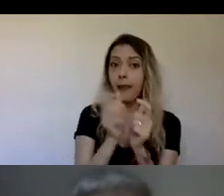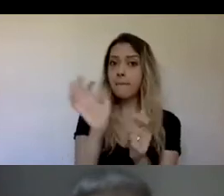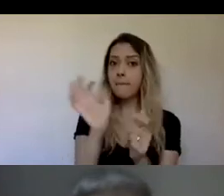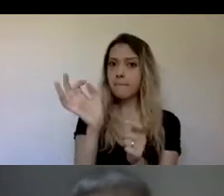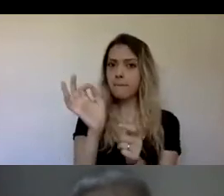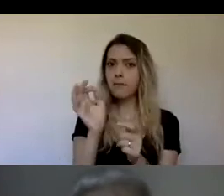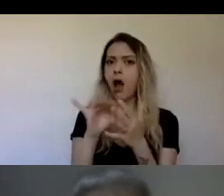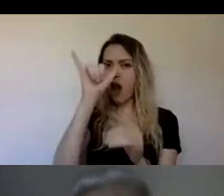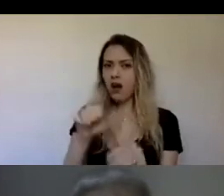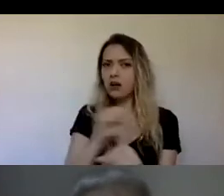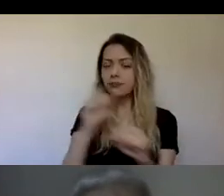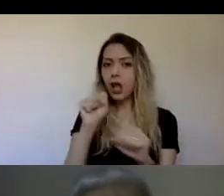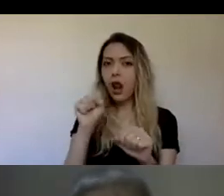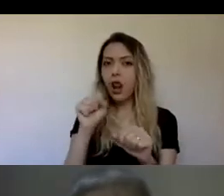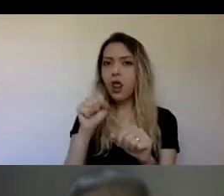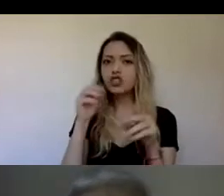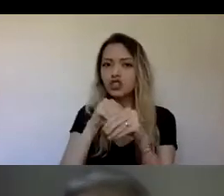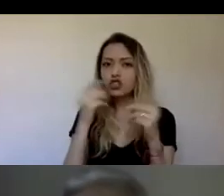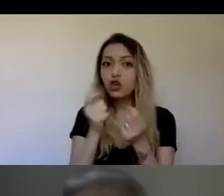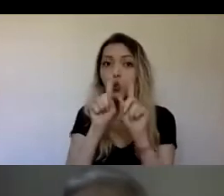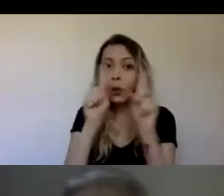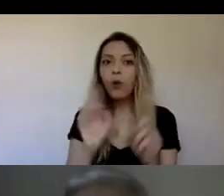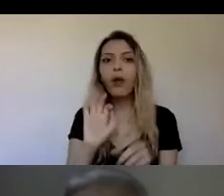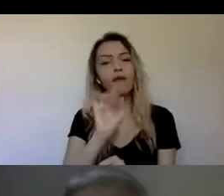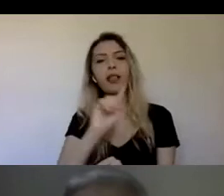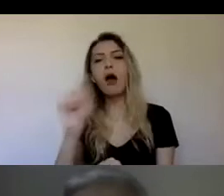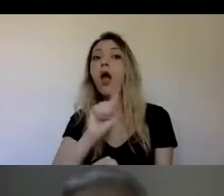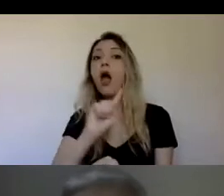izlemek istiyoruz diye yanıtlarınızı bekliyoruz.